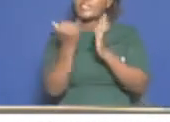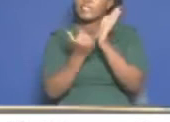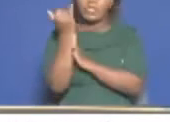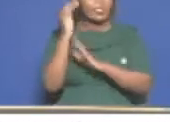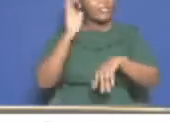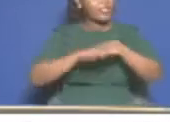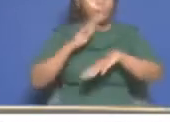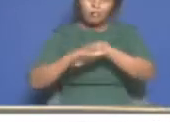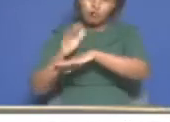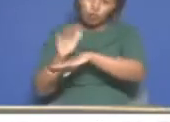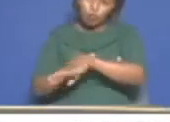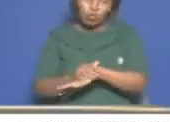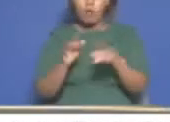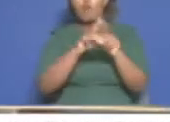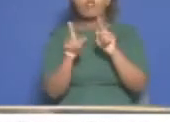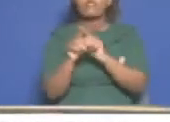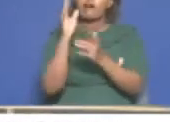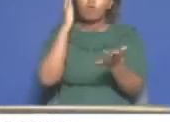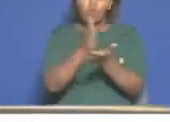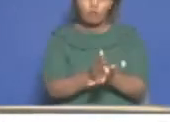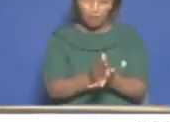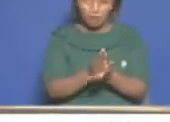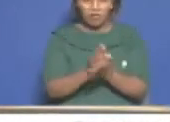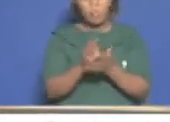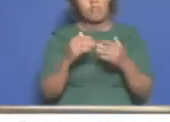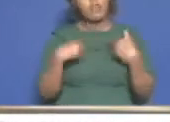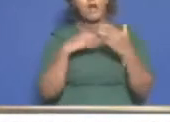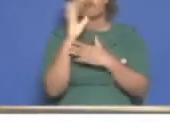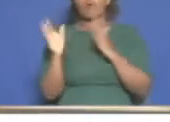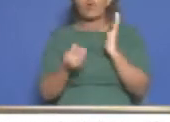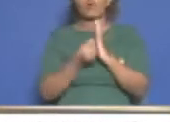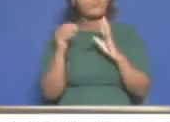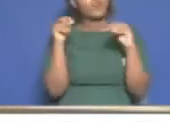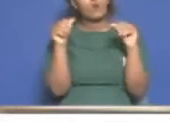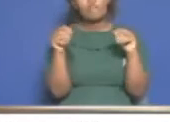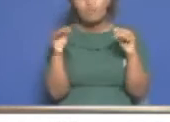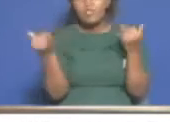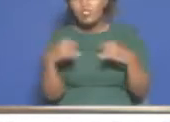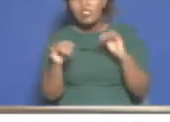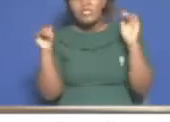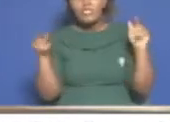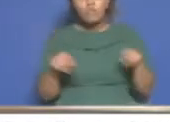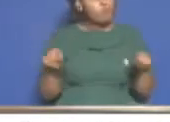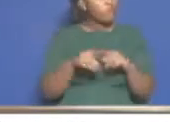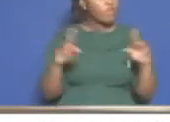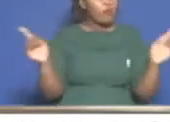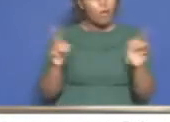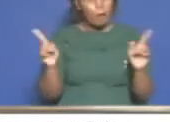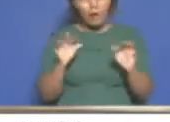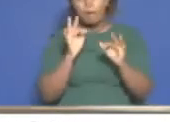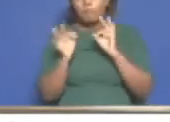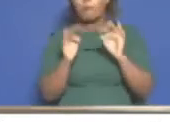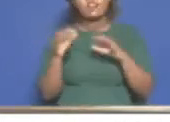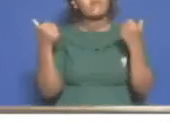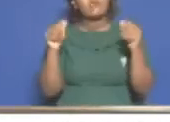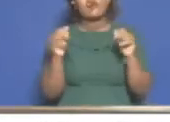na wamedhibitisha ya kwamba wana meet the qualifications, wasiweze kutishwa na mtu yeyote. Na kama kuna hitaji, na